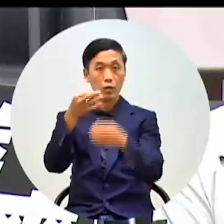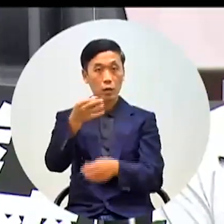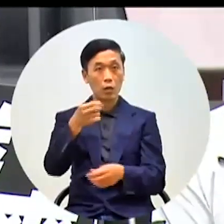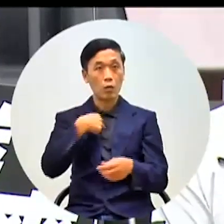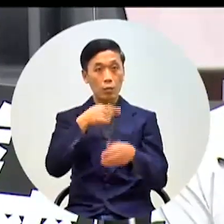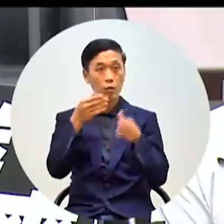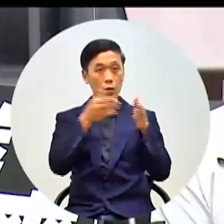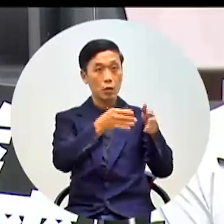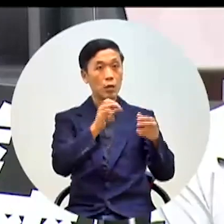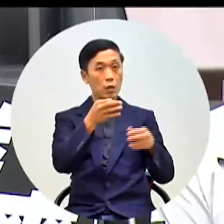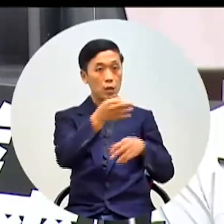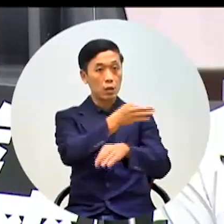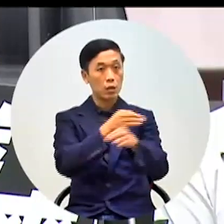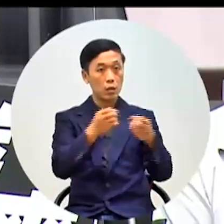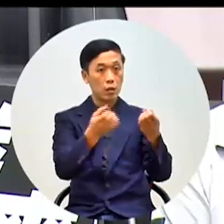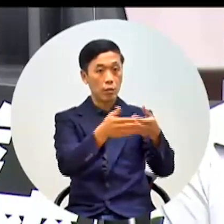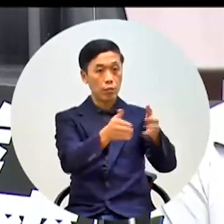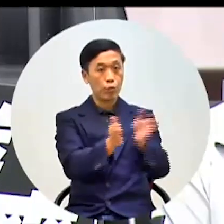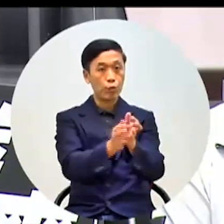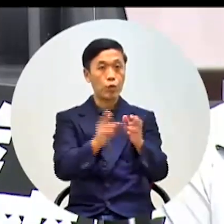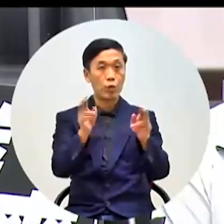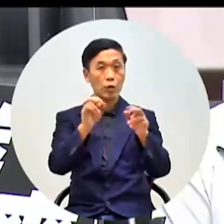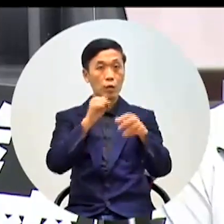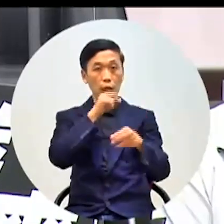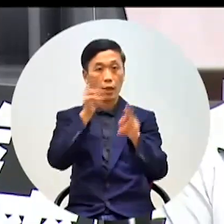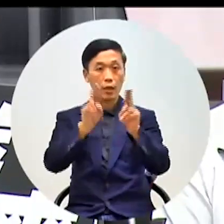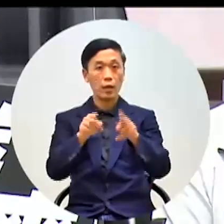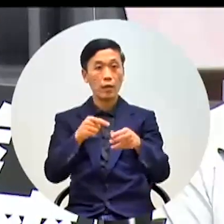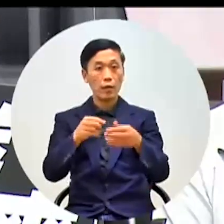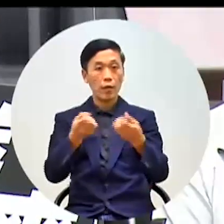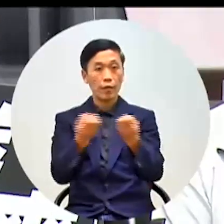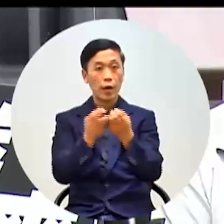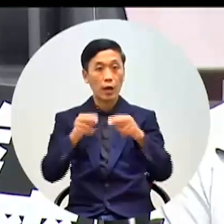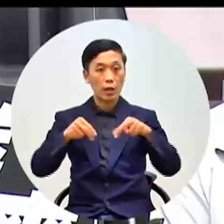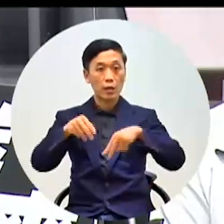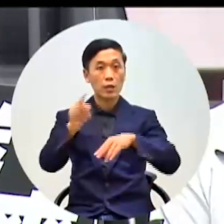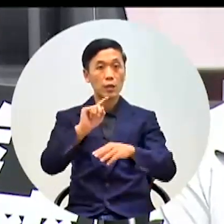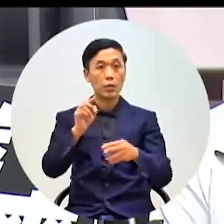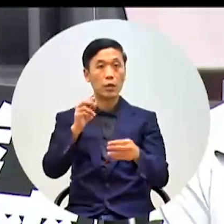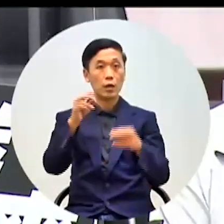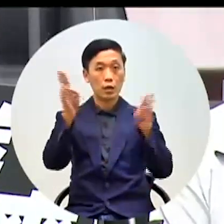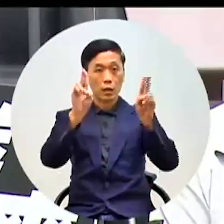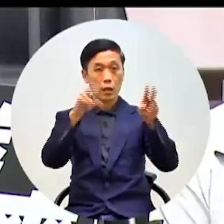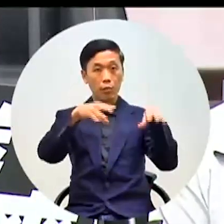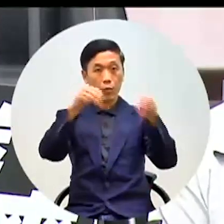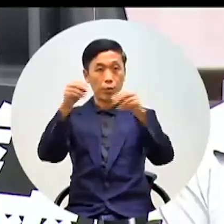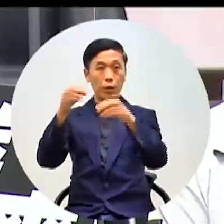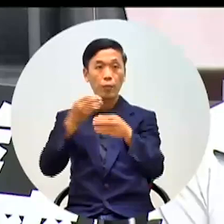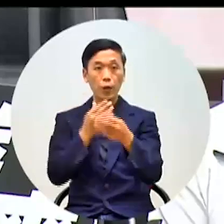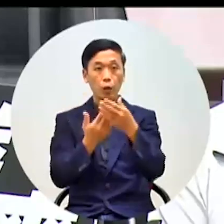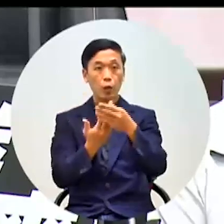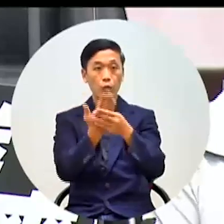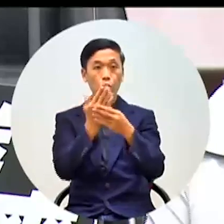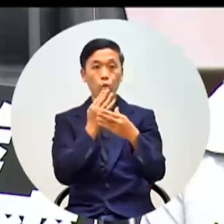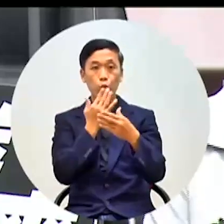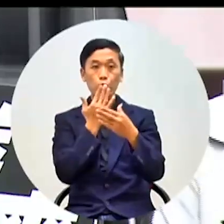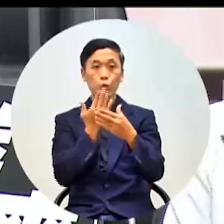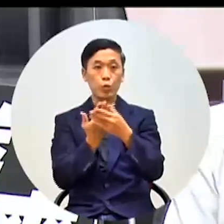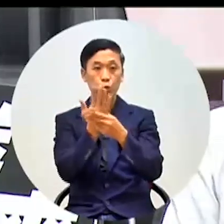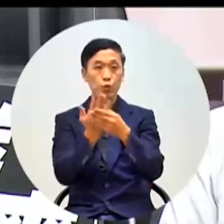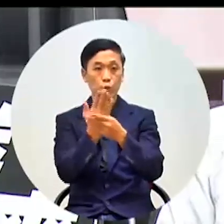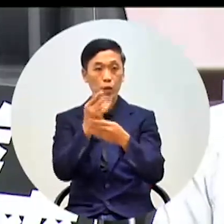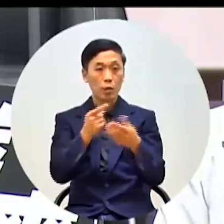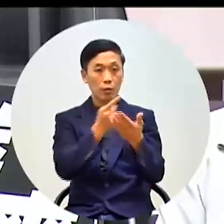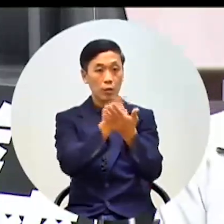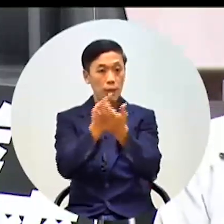部跟我们的台电结盟，发行停电彩券，每天开放下注，还可以鼓中作乐，天天还可以预测哪个县市